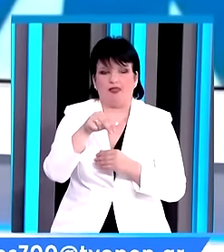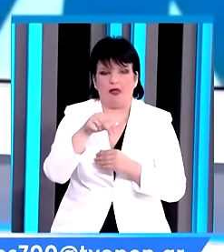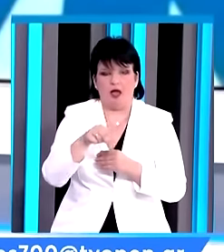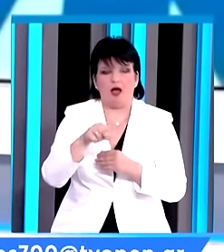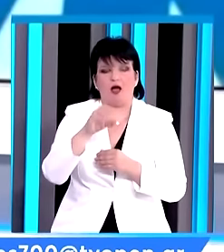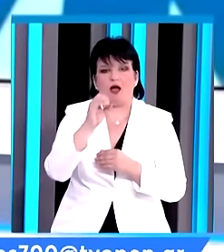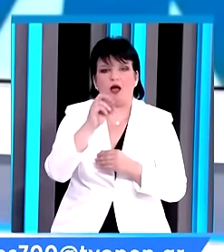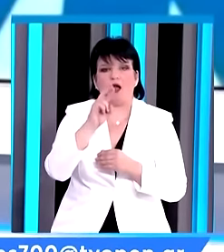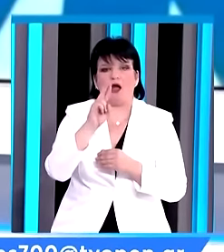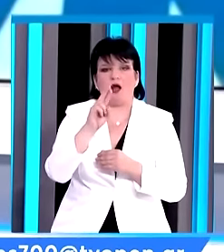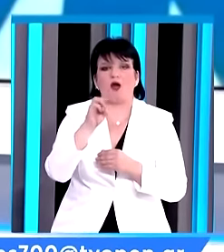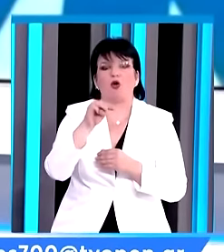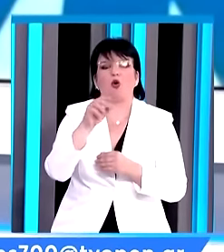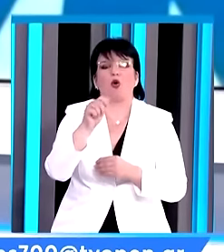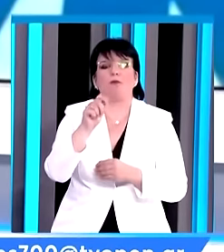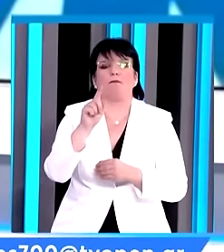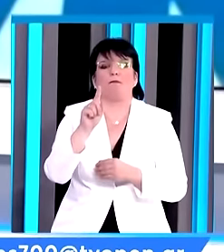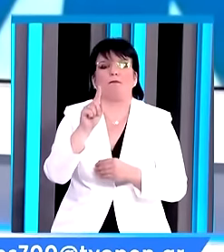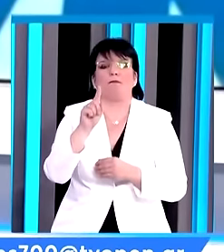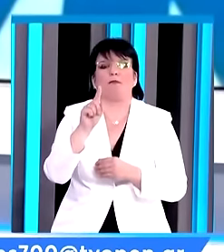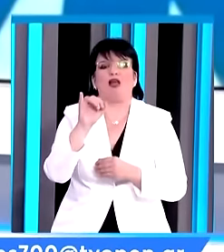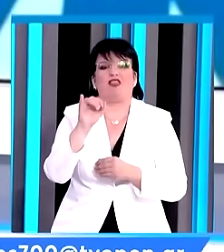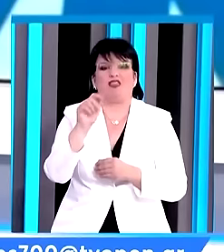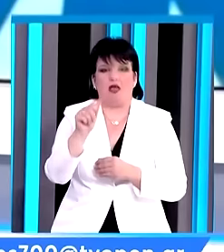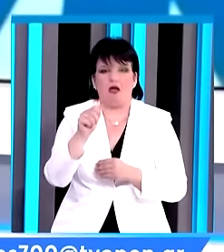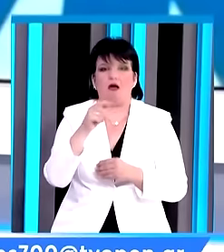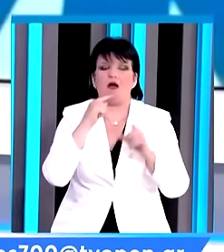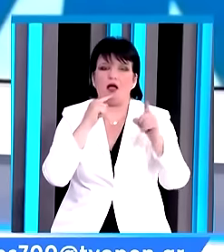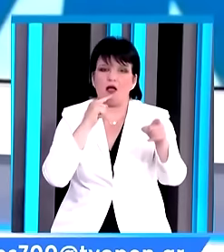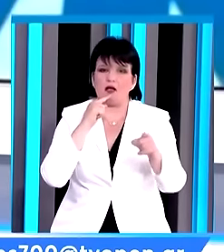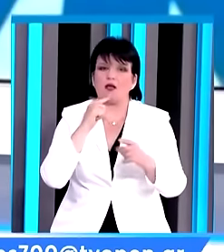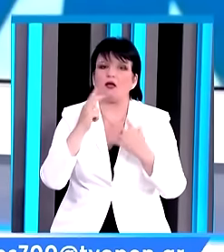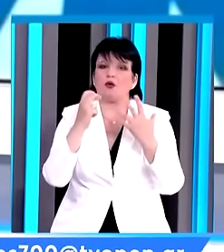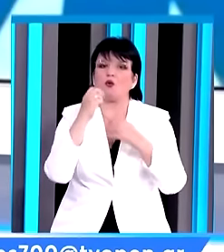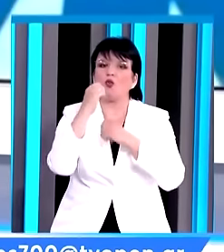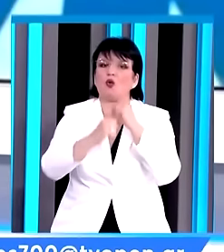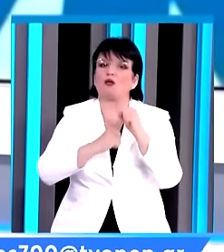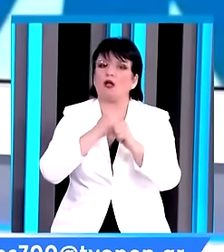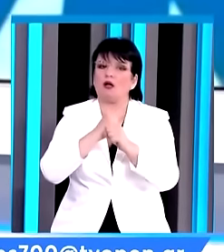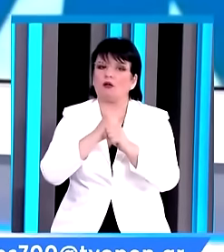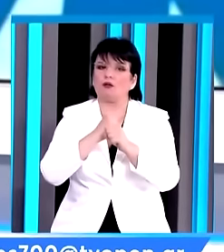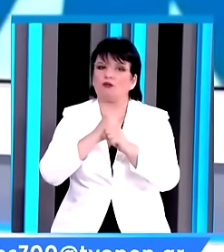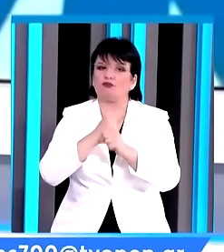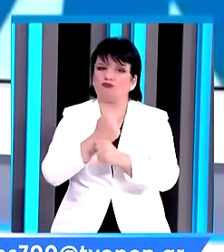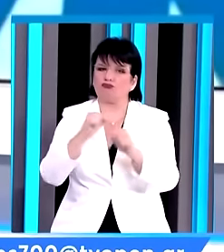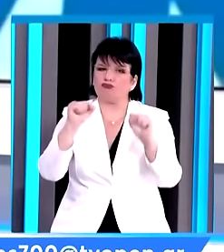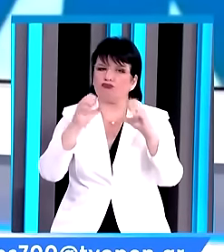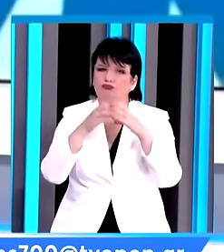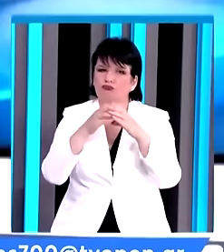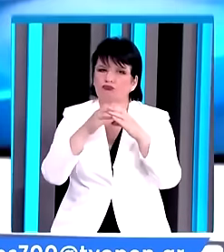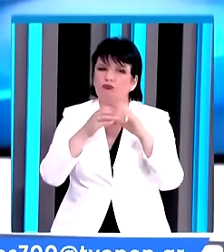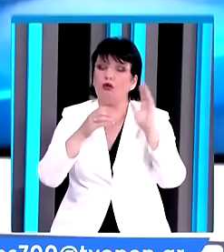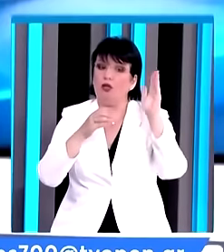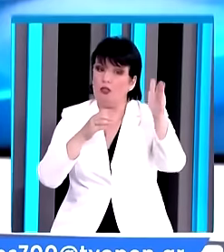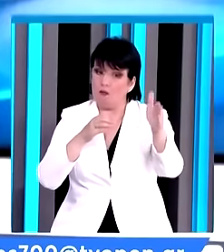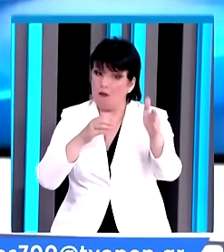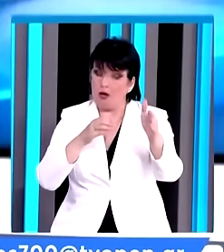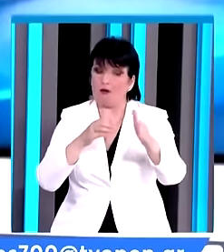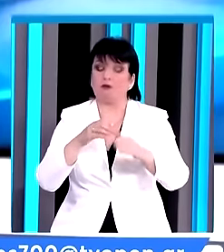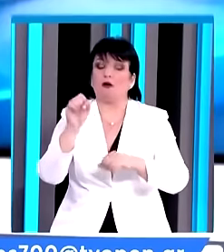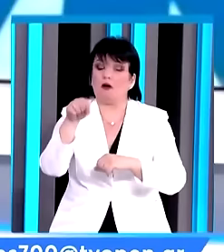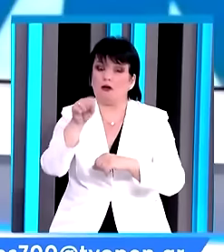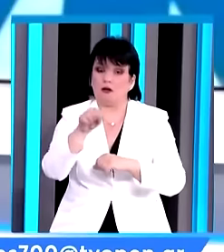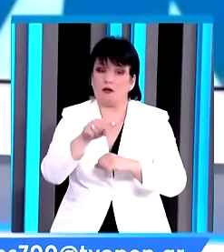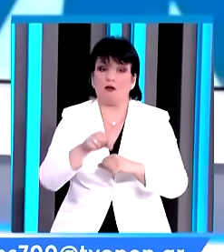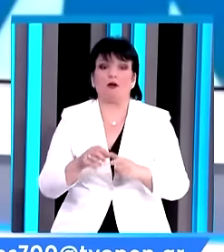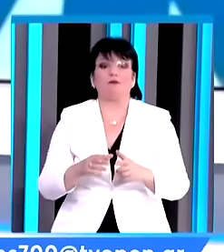2 εβδομάδες από αύριο, σε μια πρόσκληση του Προέδρου Μακρόν για τα 80 χρόνια από την απόβαση της Νορμανδίας. Θα πάτε και στο Λορεάν. Θα πάω και στο Λορεάν.